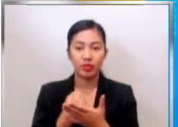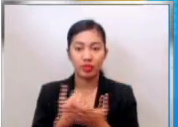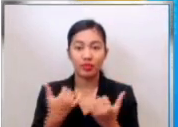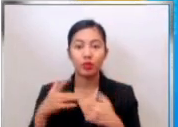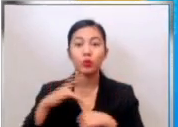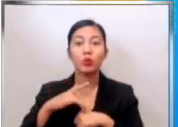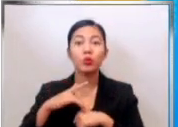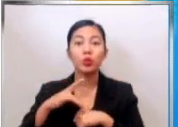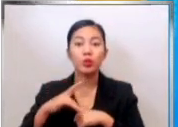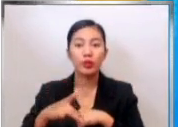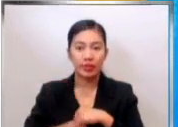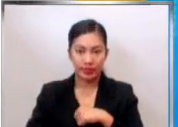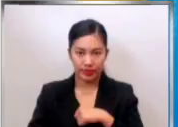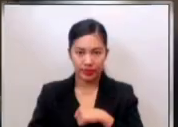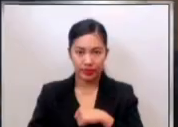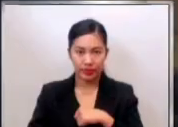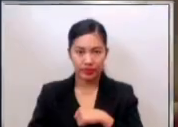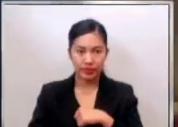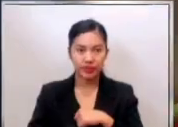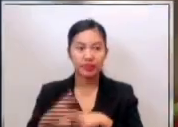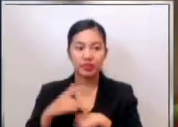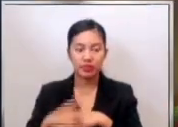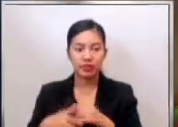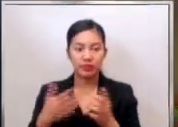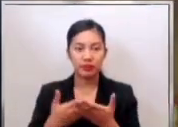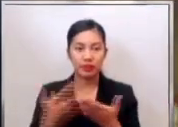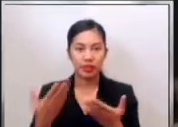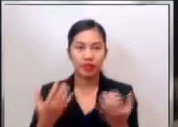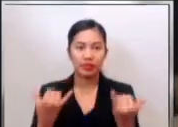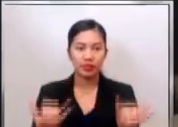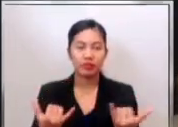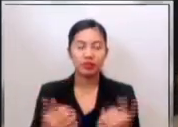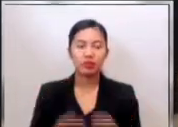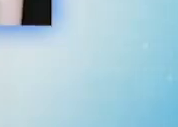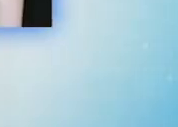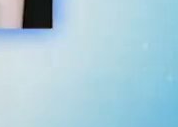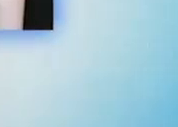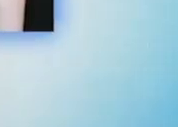near expiration dates. Bernadette Reyes, GMA News.